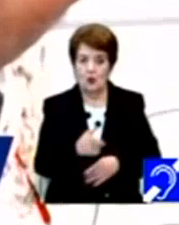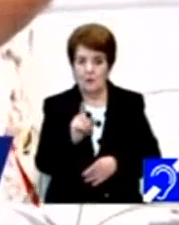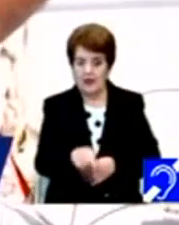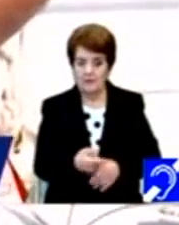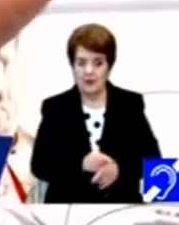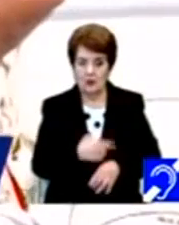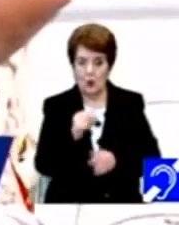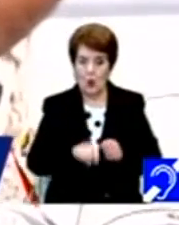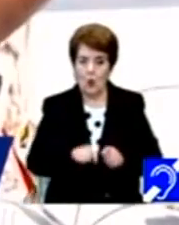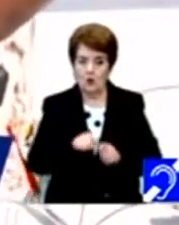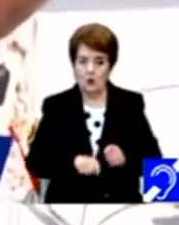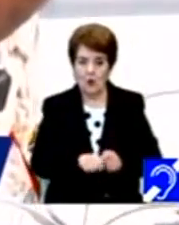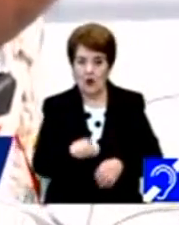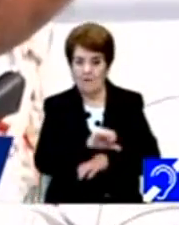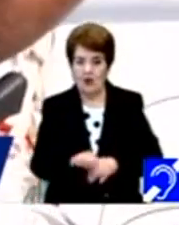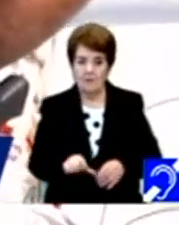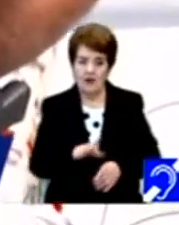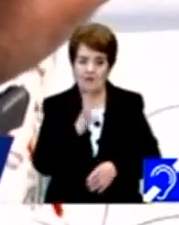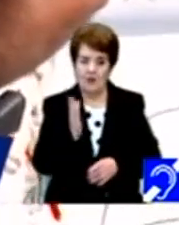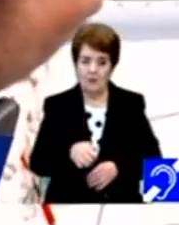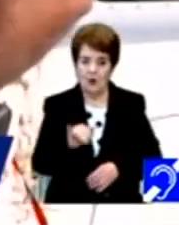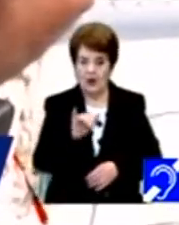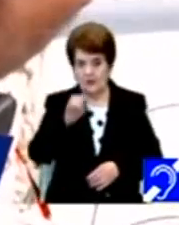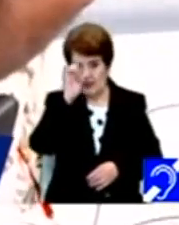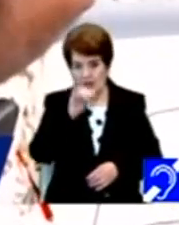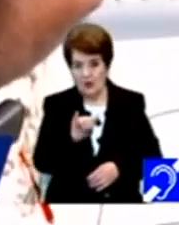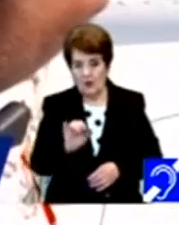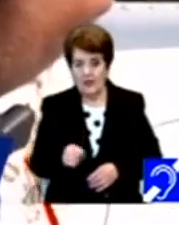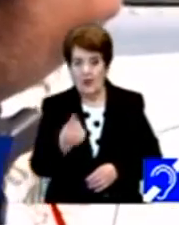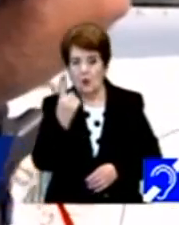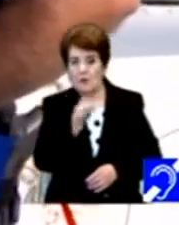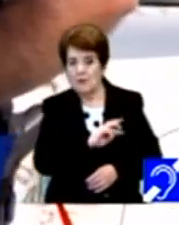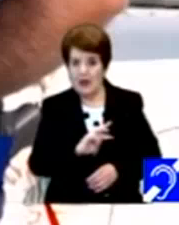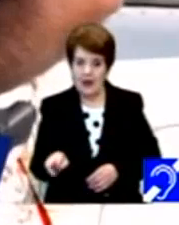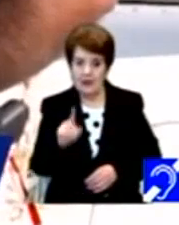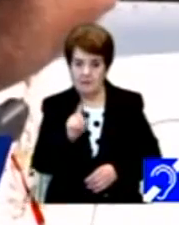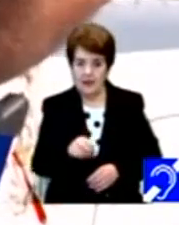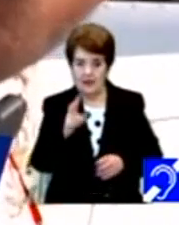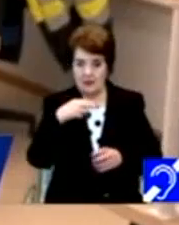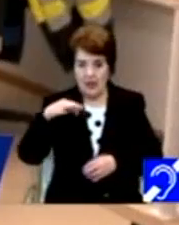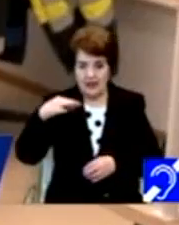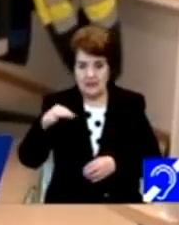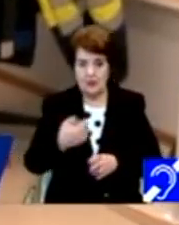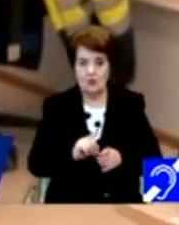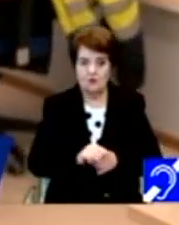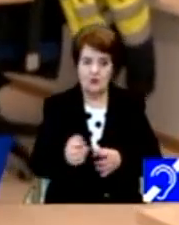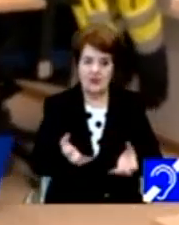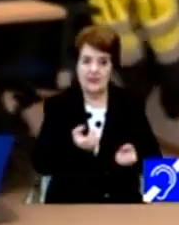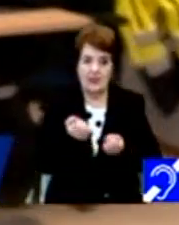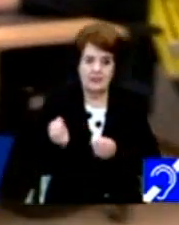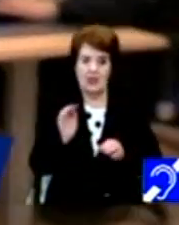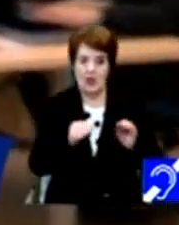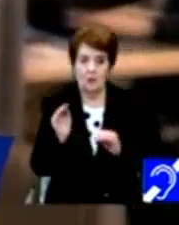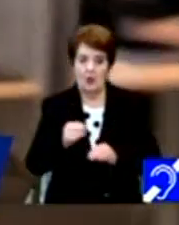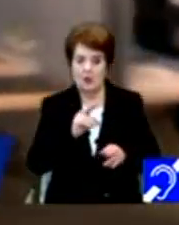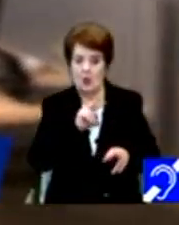control vamal. Acesta va pune la dispoziția țărilor UE 1 miliard de euro pentru achiziționarea, modernizarea și întreținerea echipamentelor